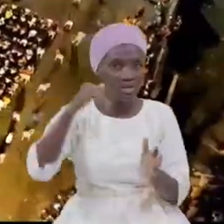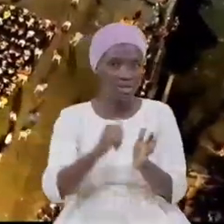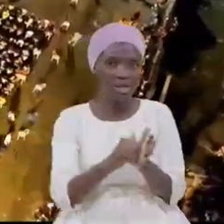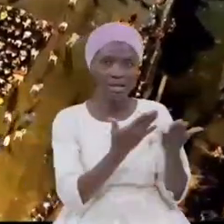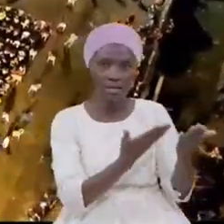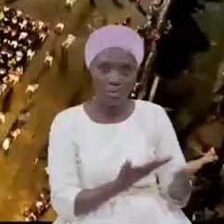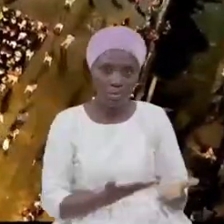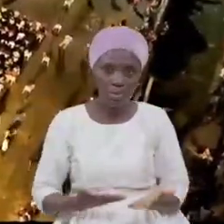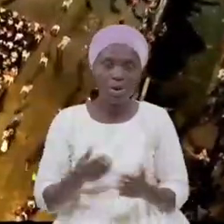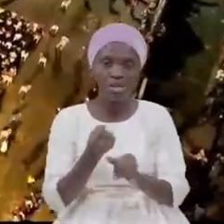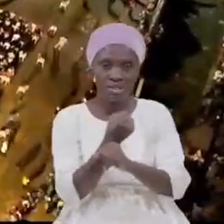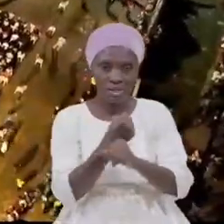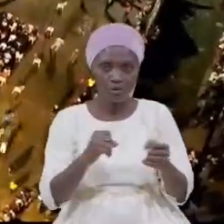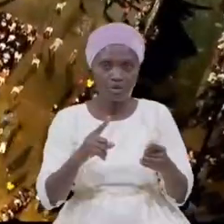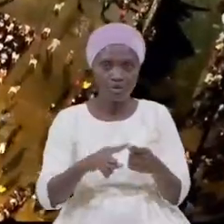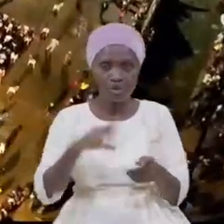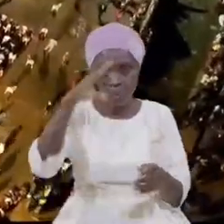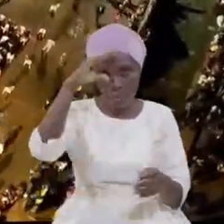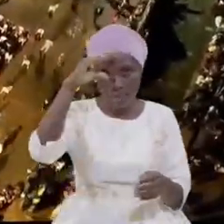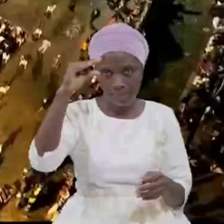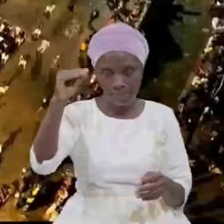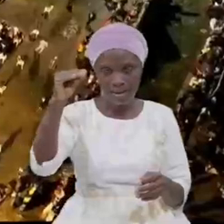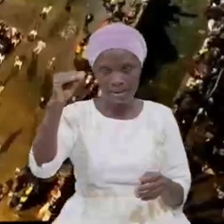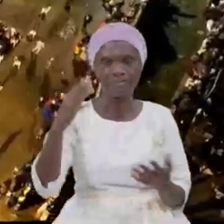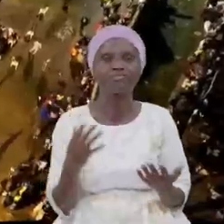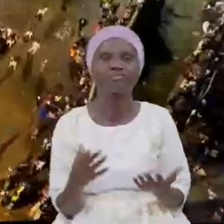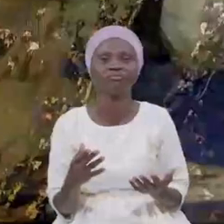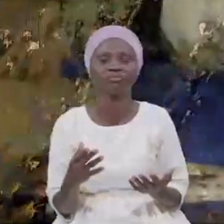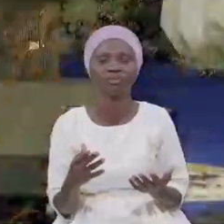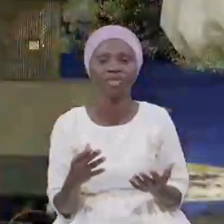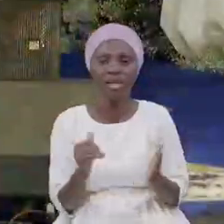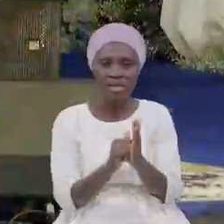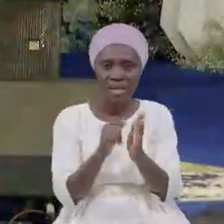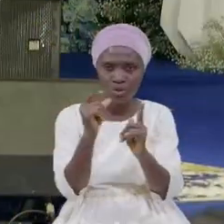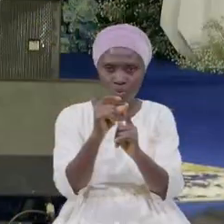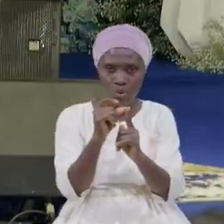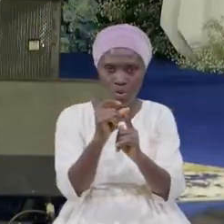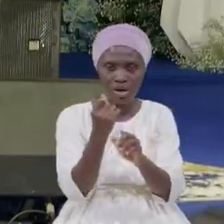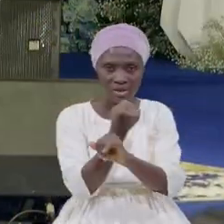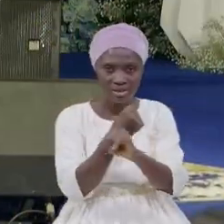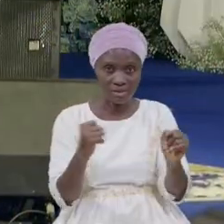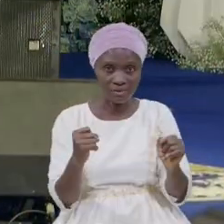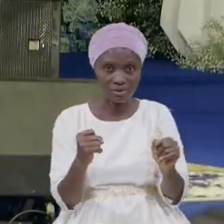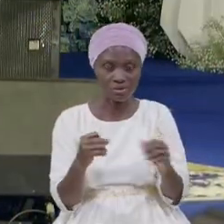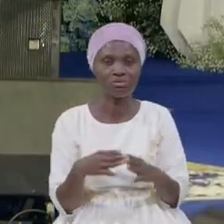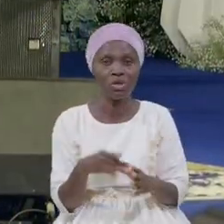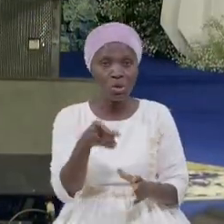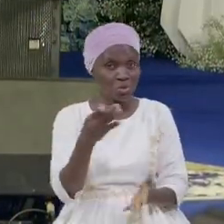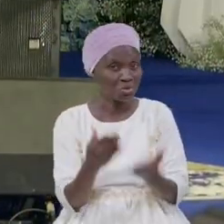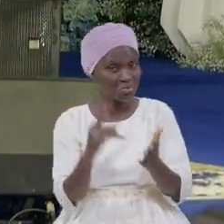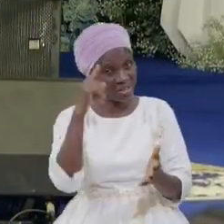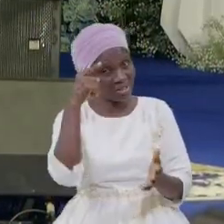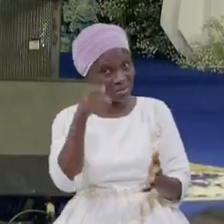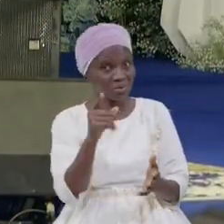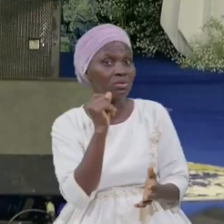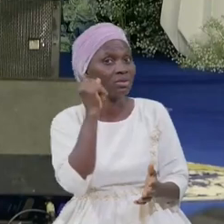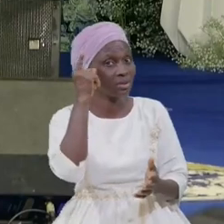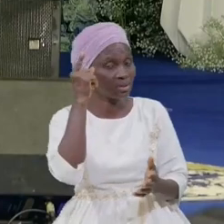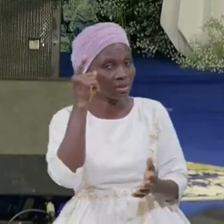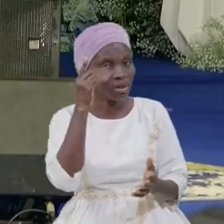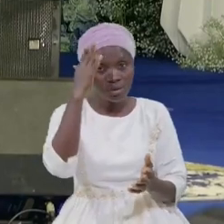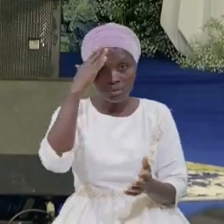incommensurable qui apporte le salut à l'homme. Ce mot salut. Vous pouvez croire que vous comprenez.